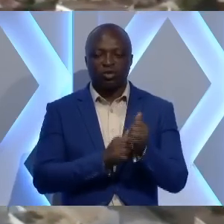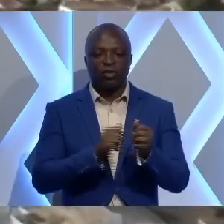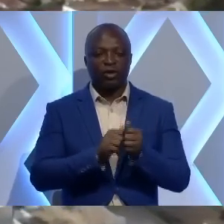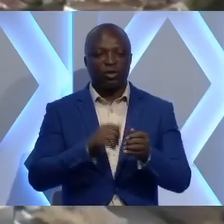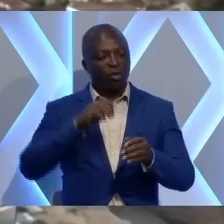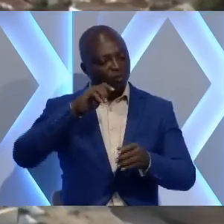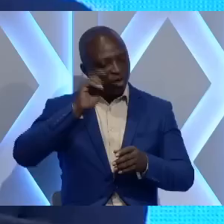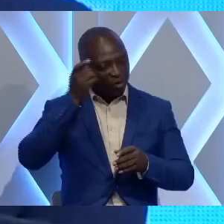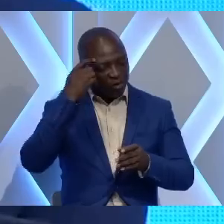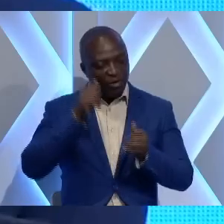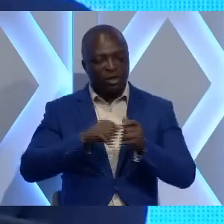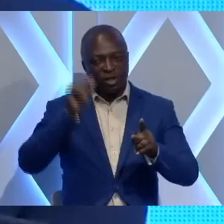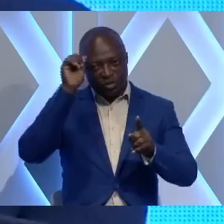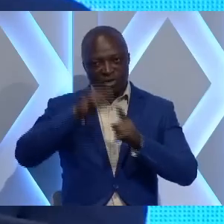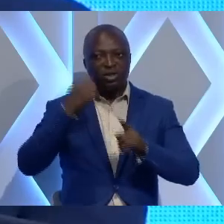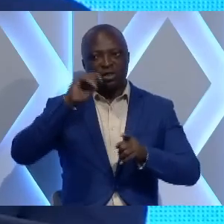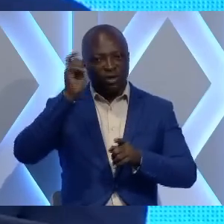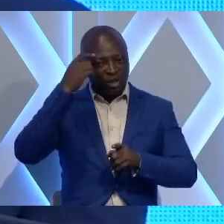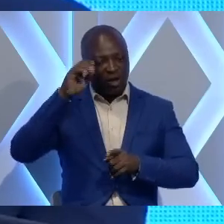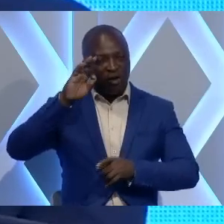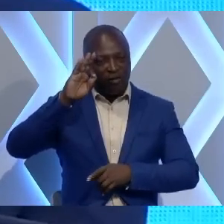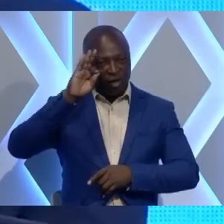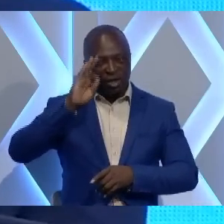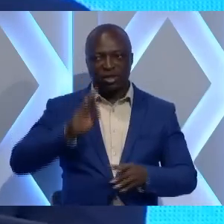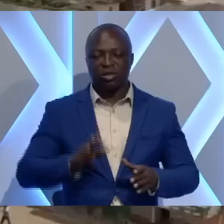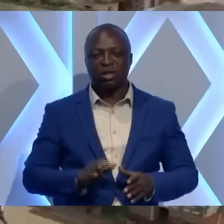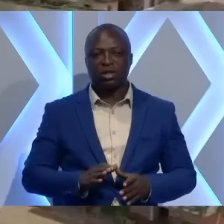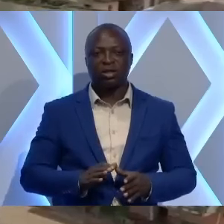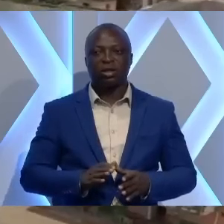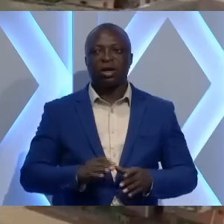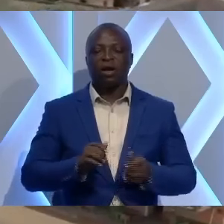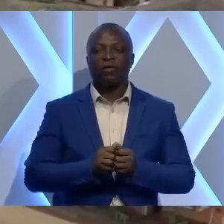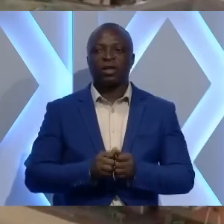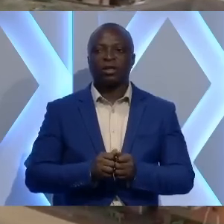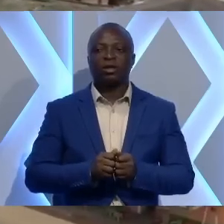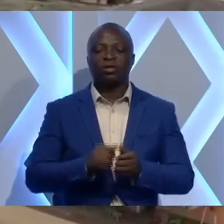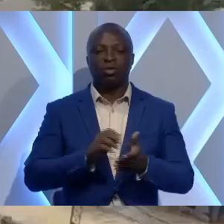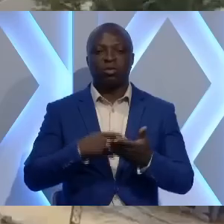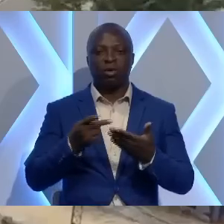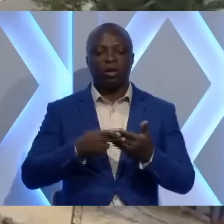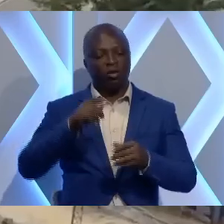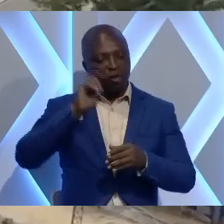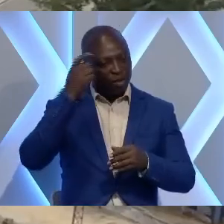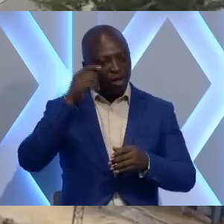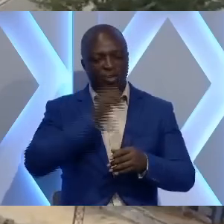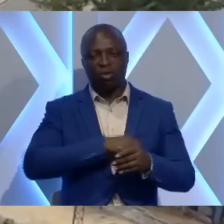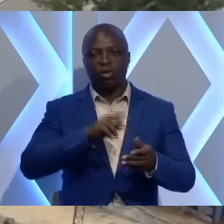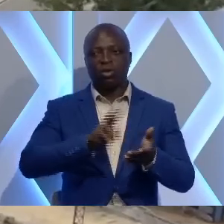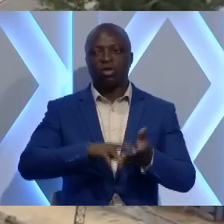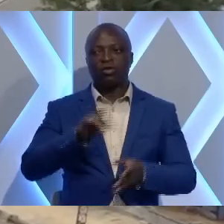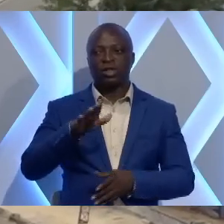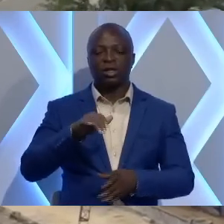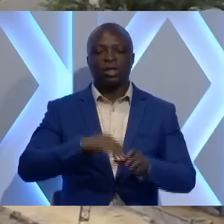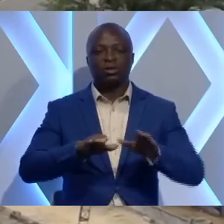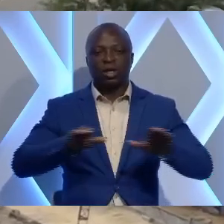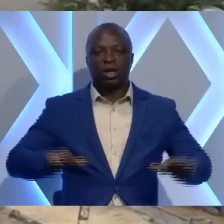gouvernement avec les ambitions du chef de l'État, Faure Essosim Nanya Simbé, à travers la feuille de route Togo 2025. Dans le